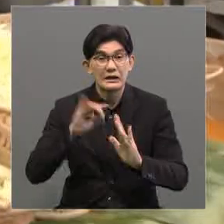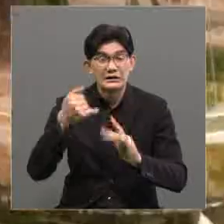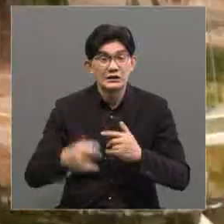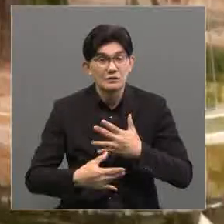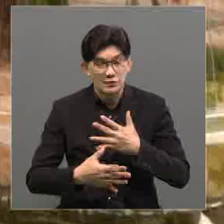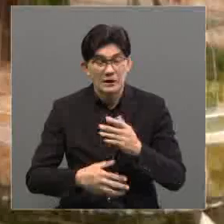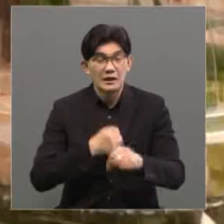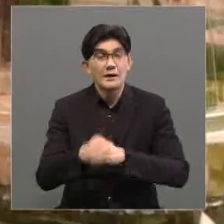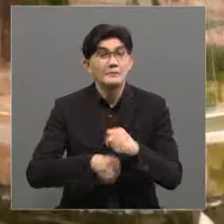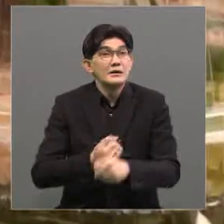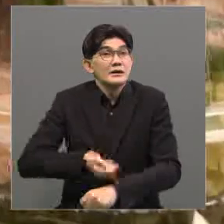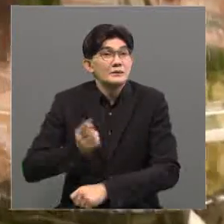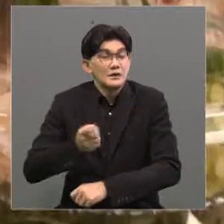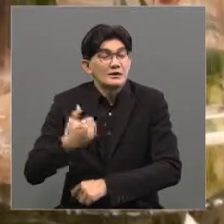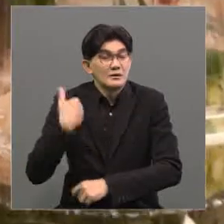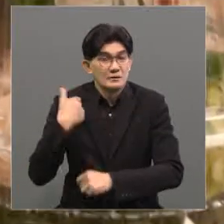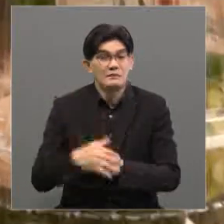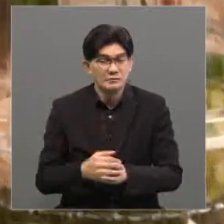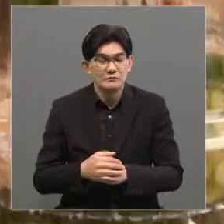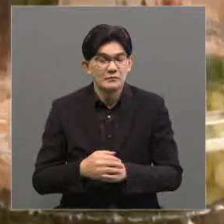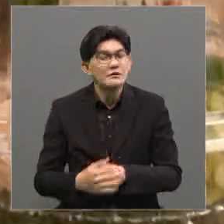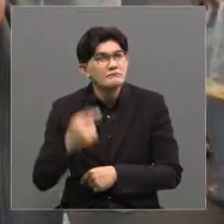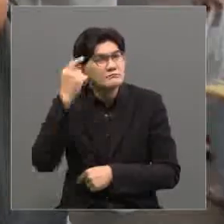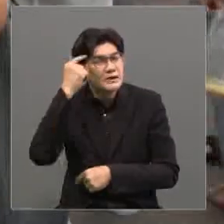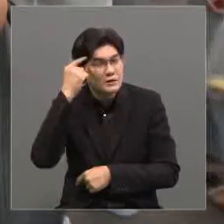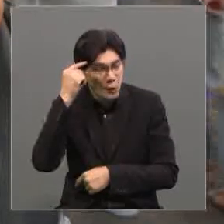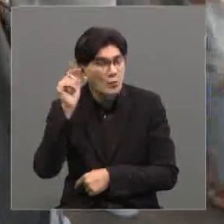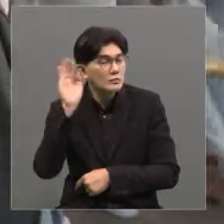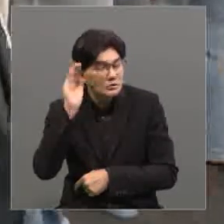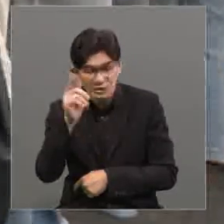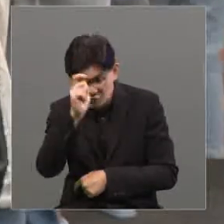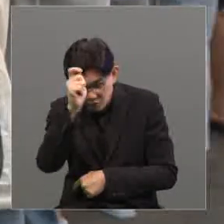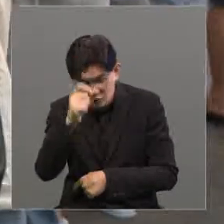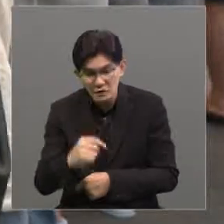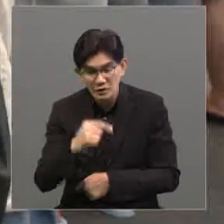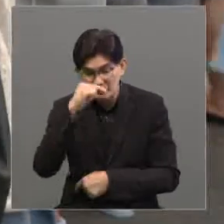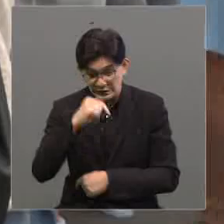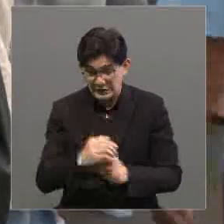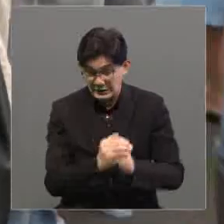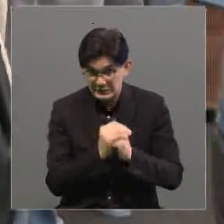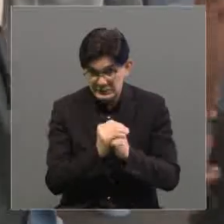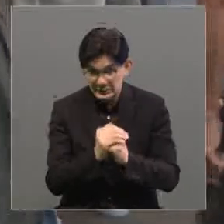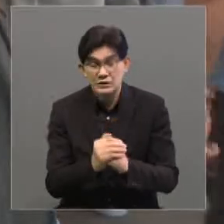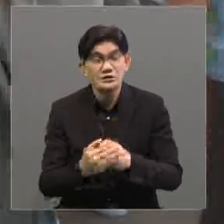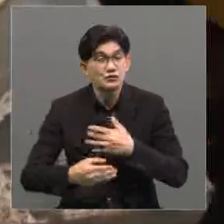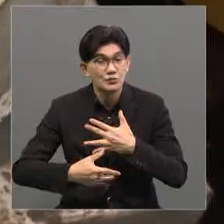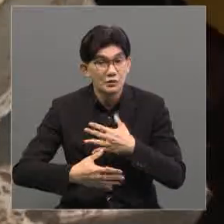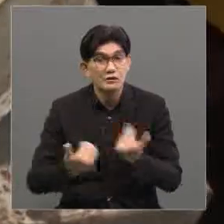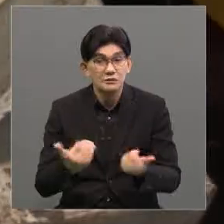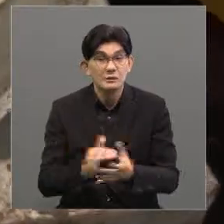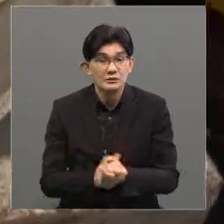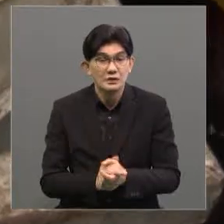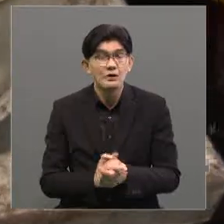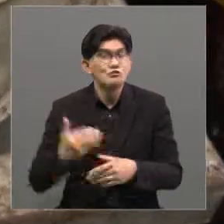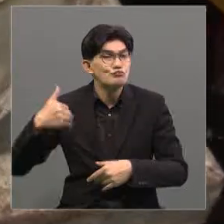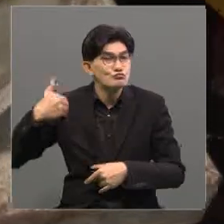ชเป็นประเพณีประจำปีที่เกิดจากแรงบันดาลใจและความศรัทธาของคนไทยเชื้อสายจีนในย่านเยาวราชนะครับที่ได้